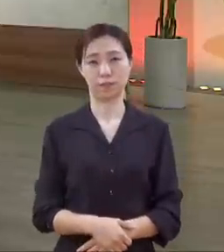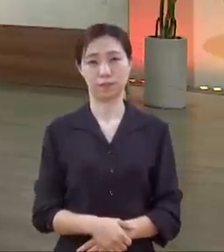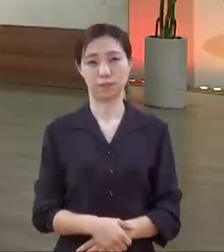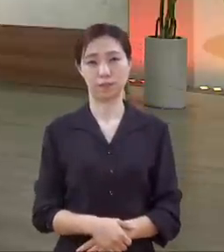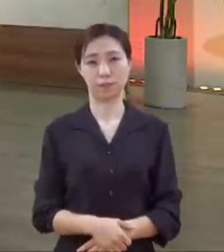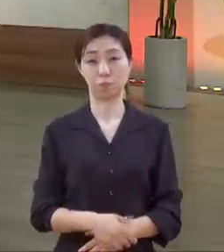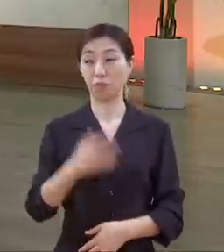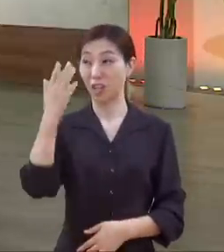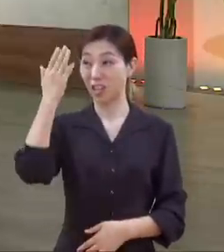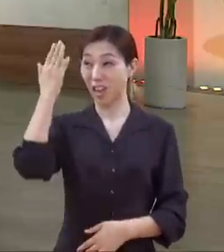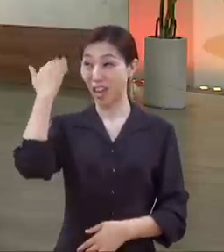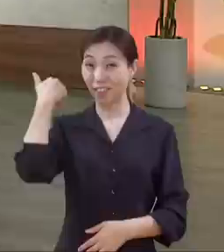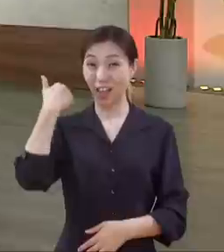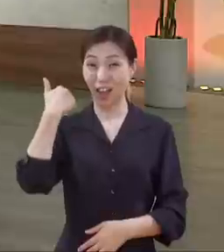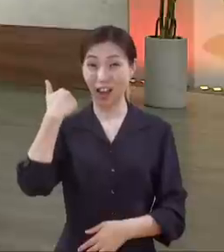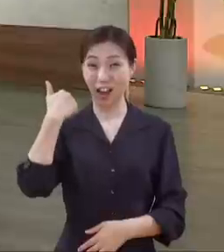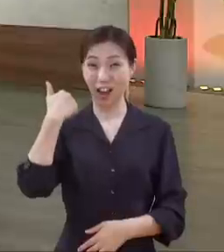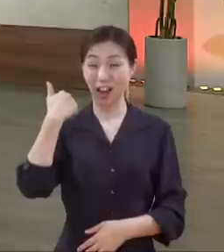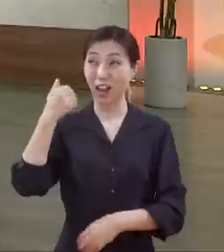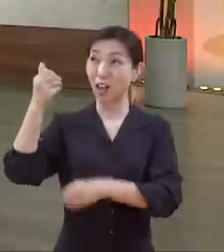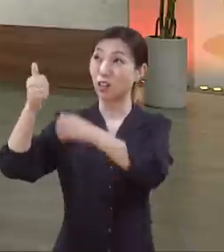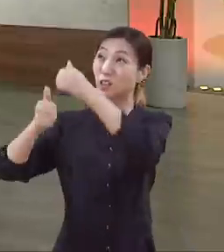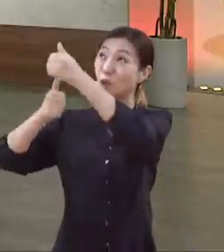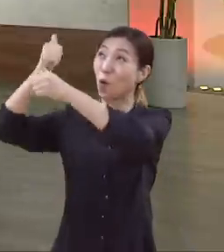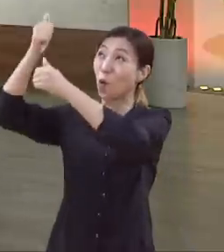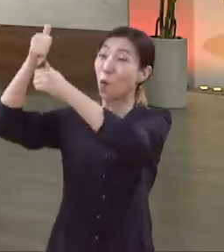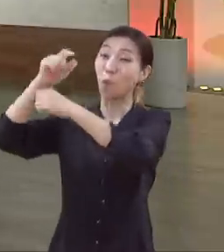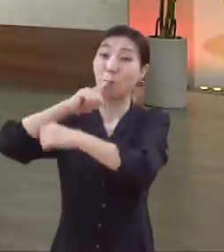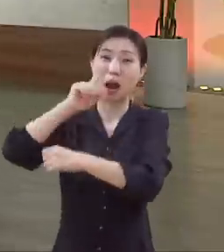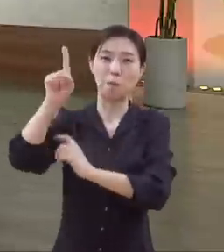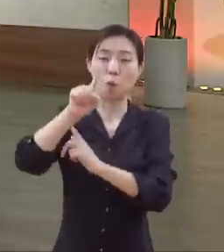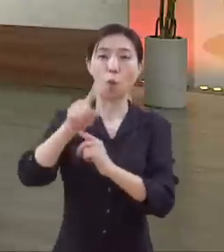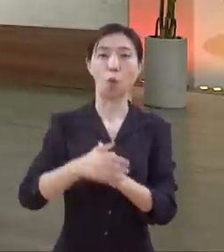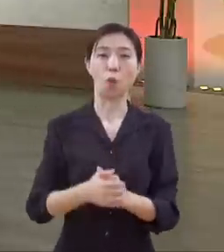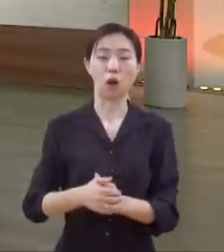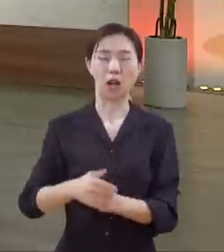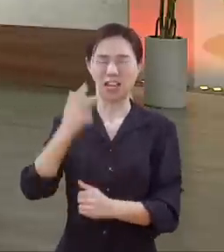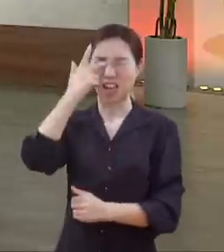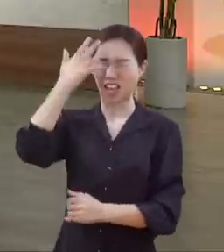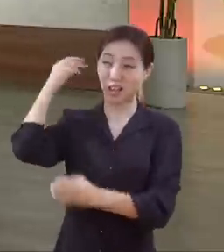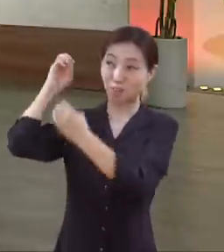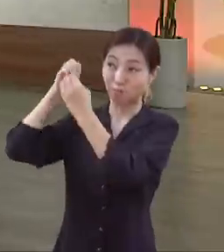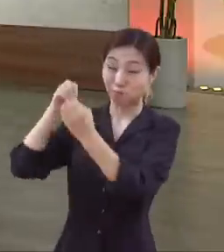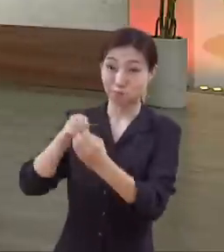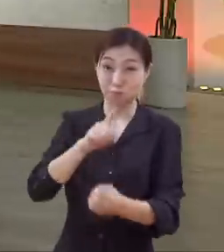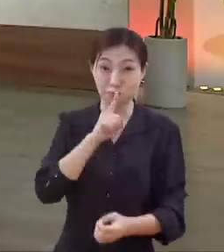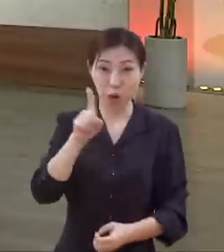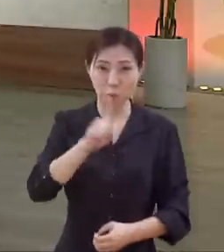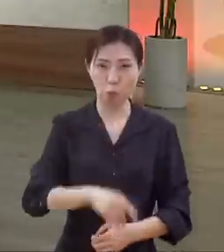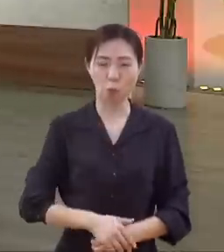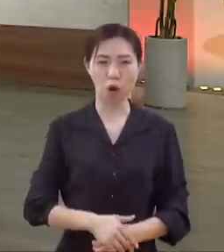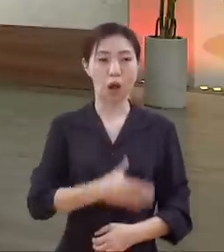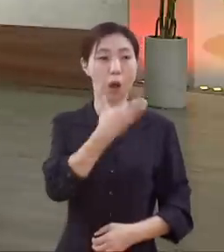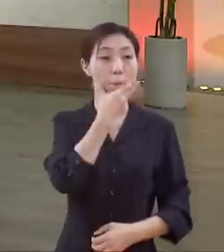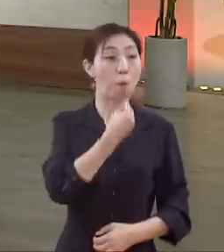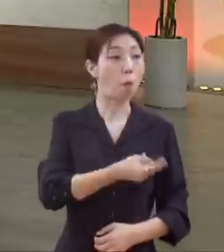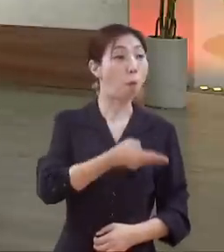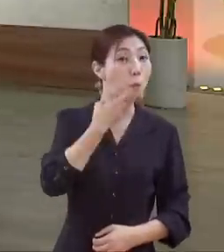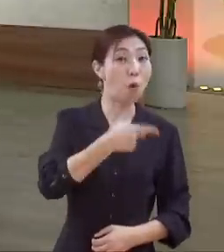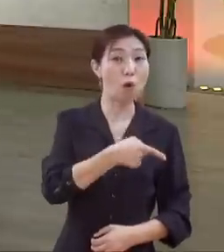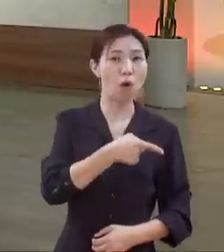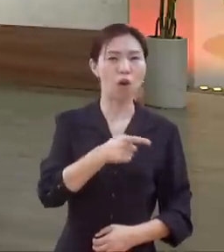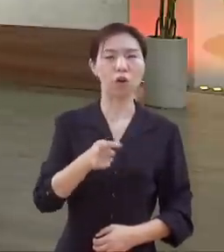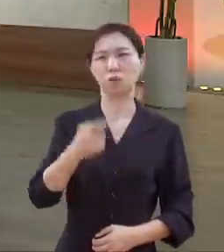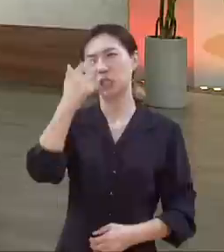복 없으면 출가도 못한다라는 말씀을 하셨어요 그런 얘기가 많아요 오래전에 그 몇 년 전에 소나무